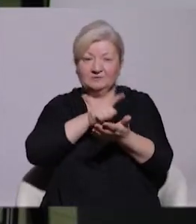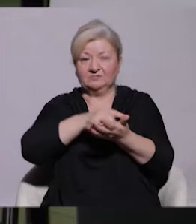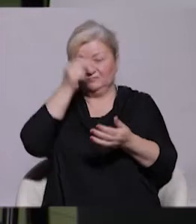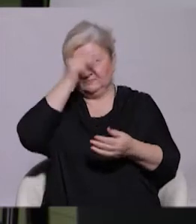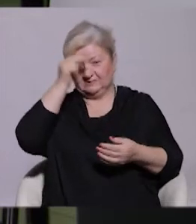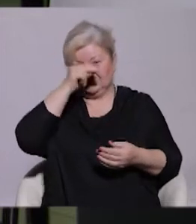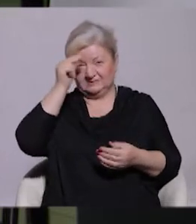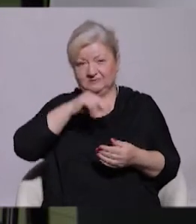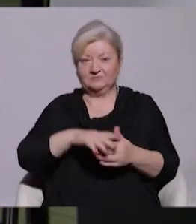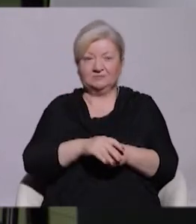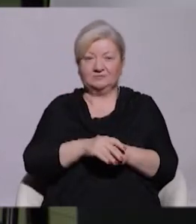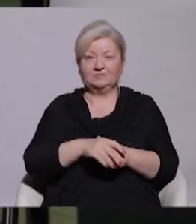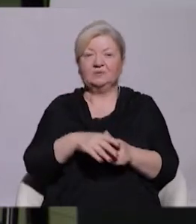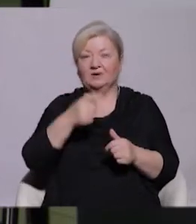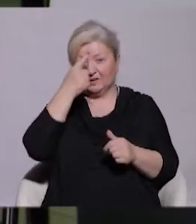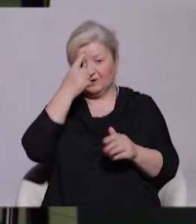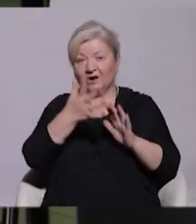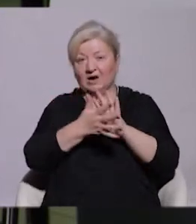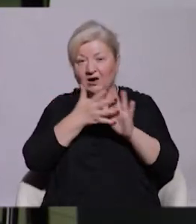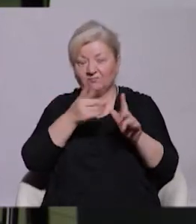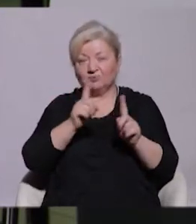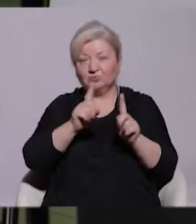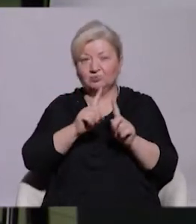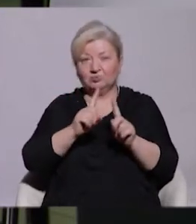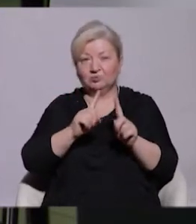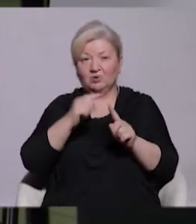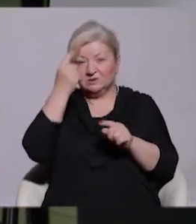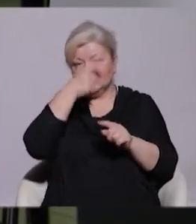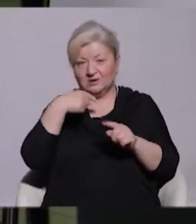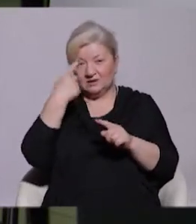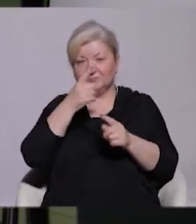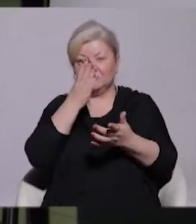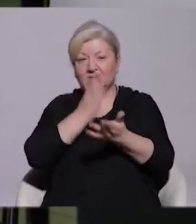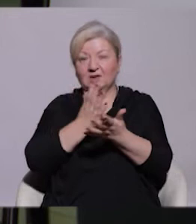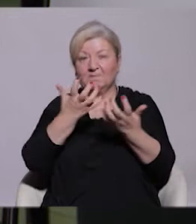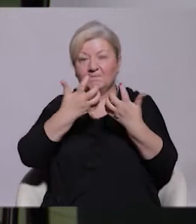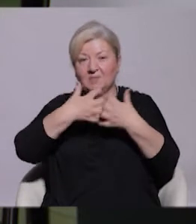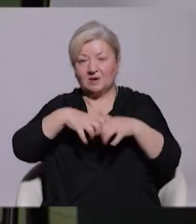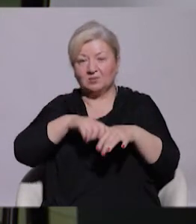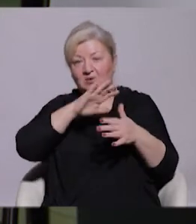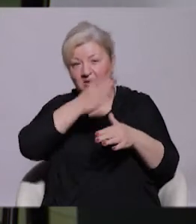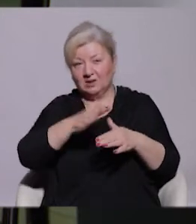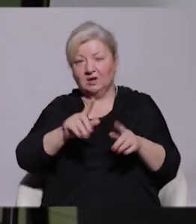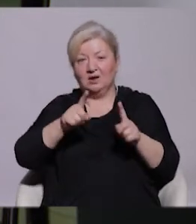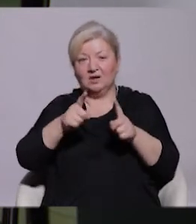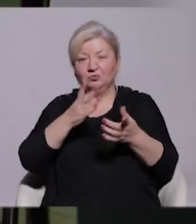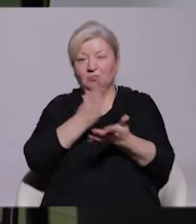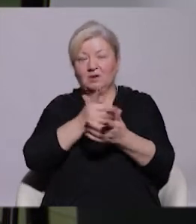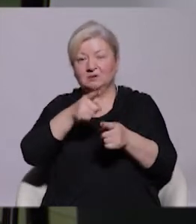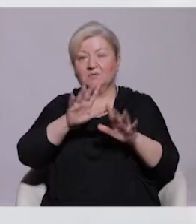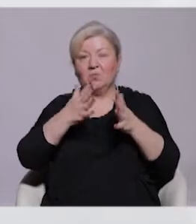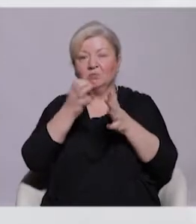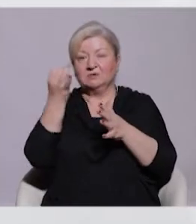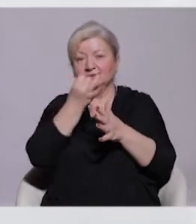შევისწავლით. გავიგებთ თუ რა სახეების არსებობს მექანიკური ტალღები, რატომაა ეს მოვლენა